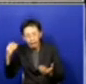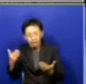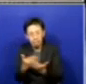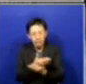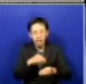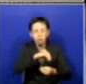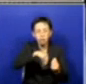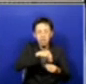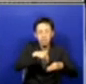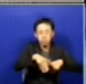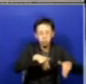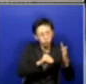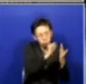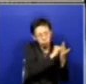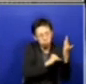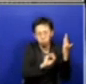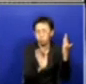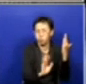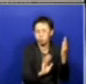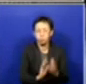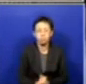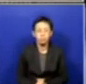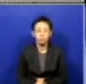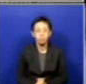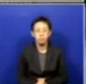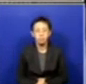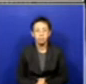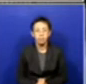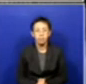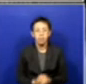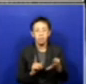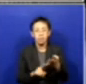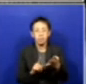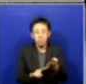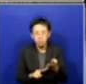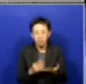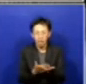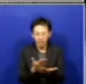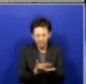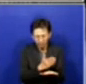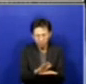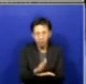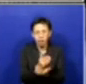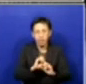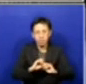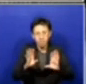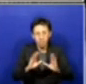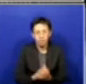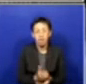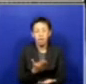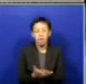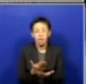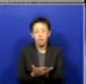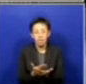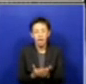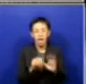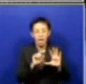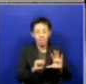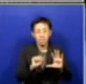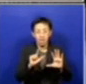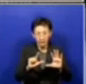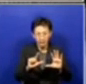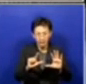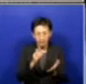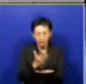ายย่อยที่อยู่ต่างจังหวัดค่ะนอกจากนั้นอยากให้มีการแบ่งโควต้าซอฟโลนในวงเงิน 500,000 ล้านนี้